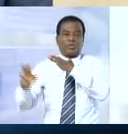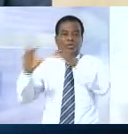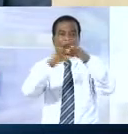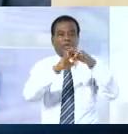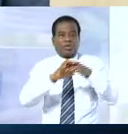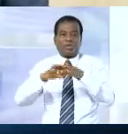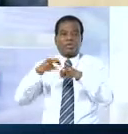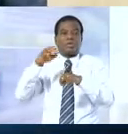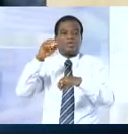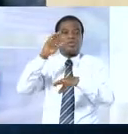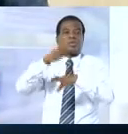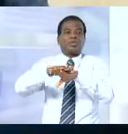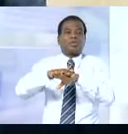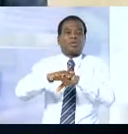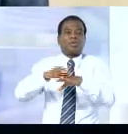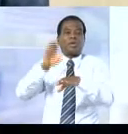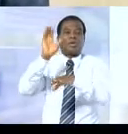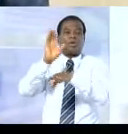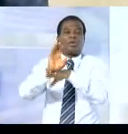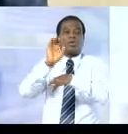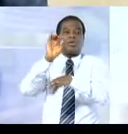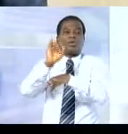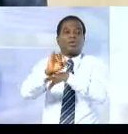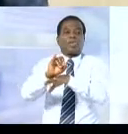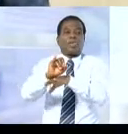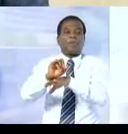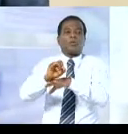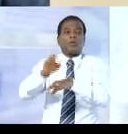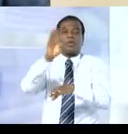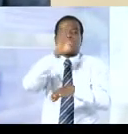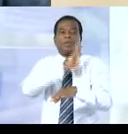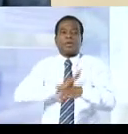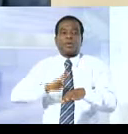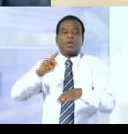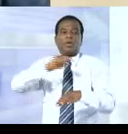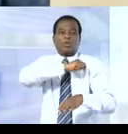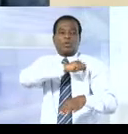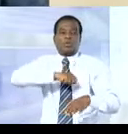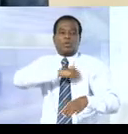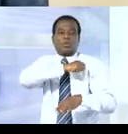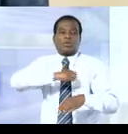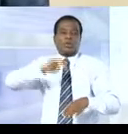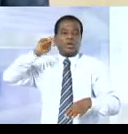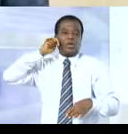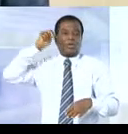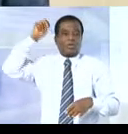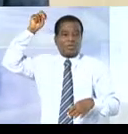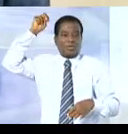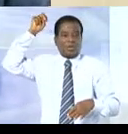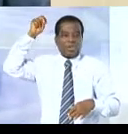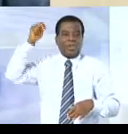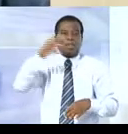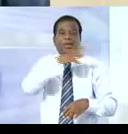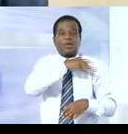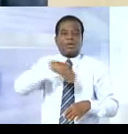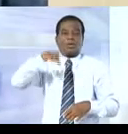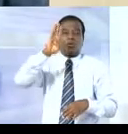bien sûr la Côte d'Ivoire, le Bénin, le Togo, le Niger et le